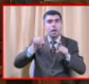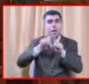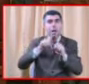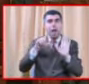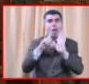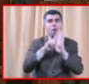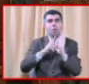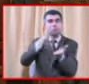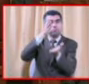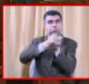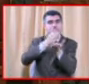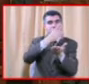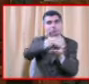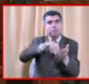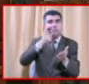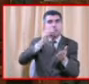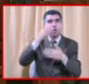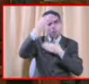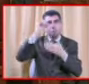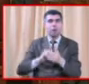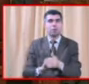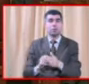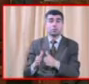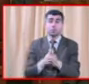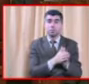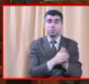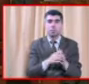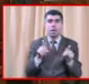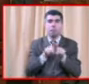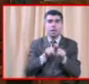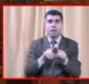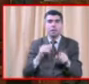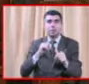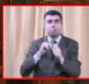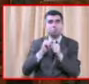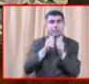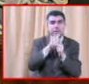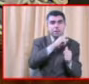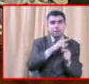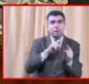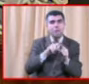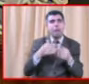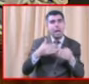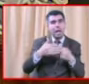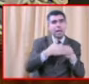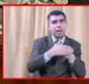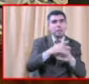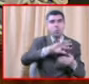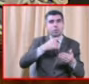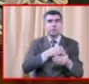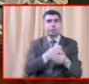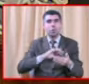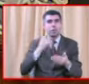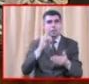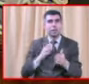في. ثانياً فك العزلة. ثانياً تبسيط مصادر الترخيص ومجانية. شكراً الوقت